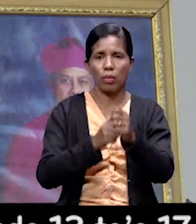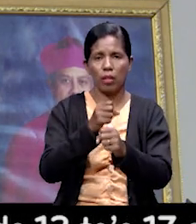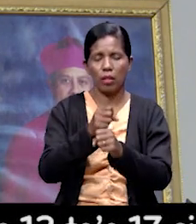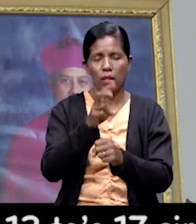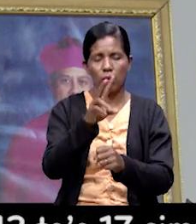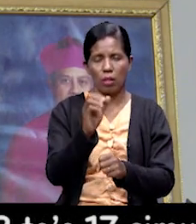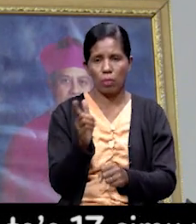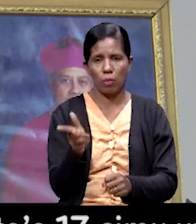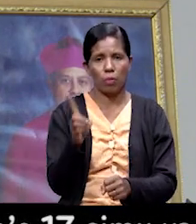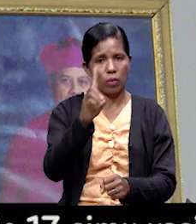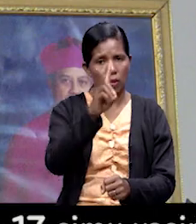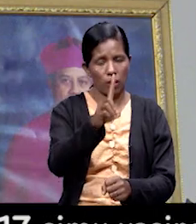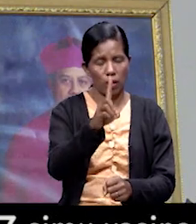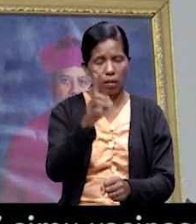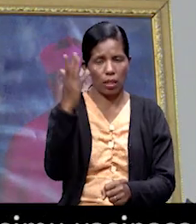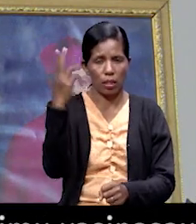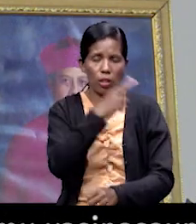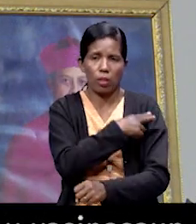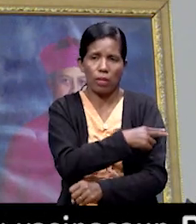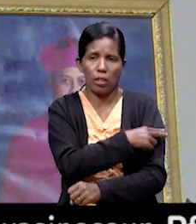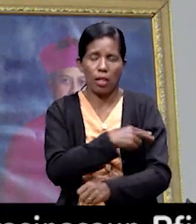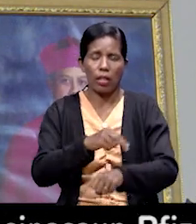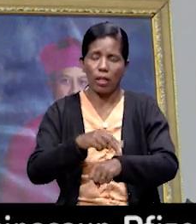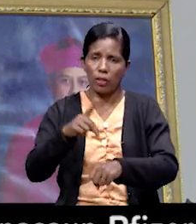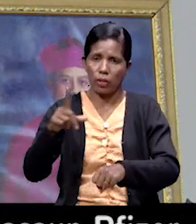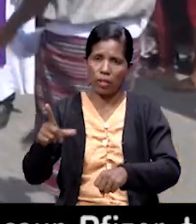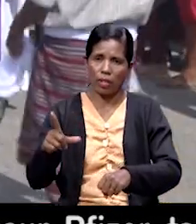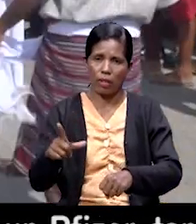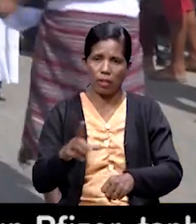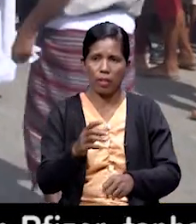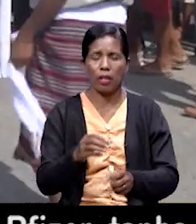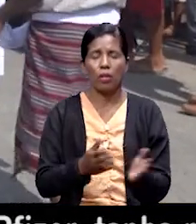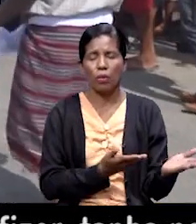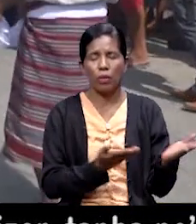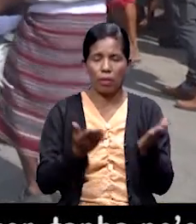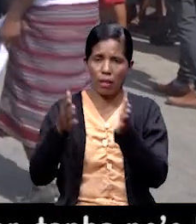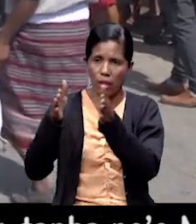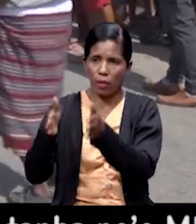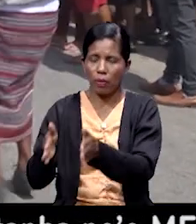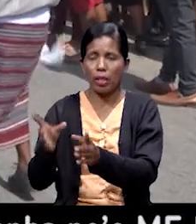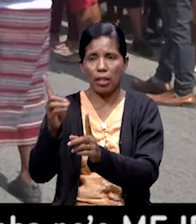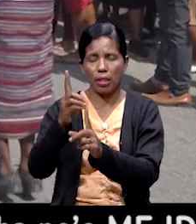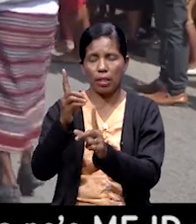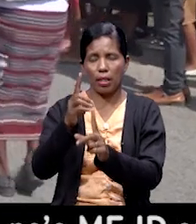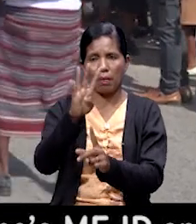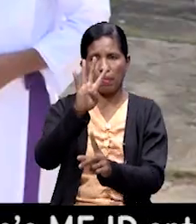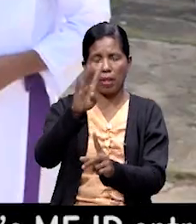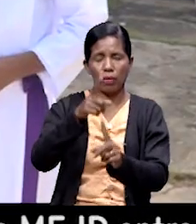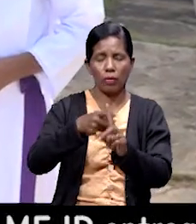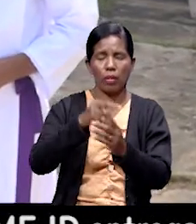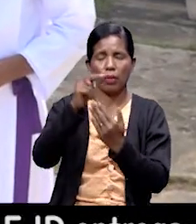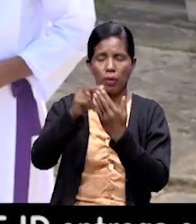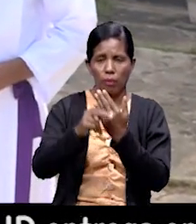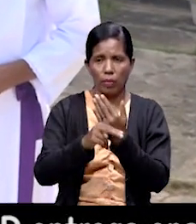nulu resin ida, iha Hospital Nasional Giro Valadares, no halot iha loron hat fulan Novembro, tinan idane